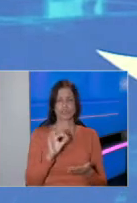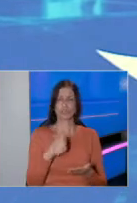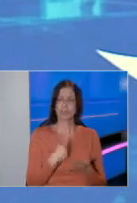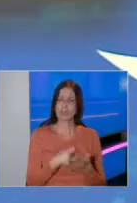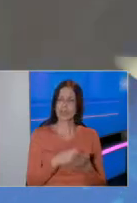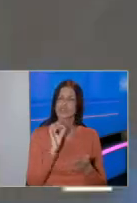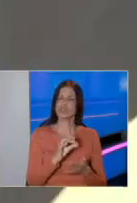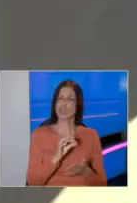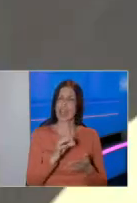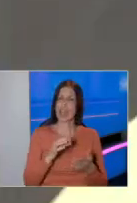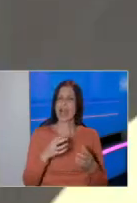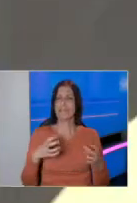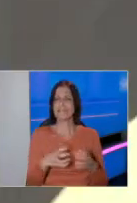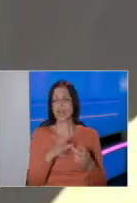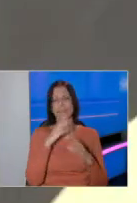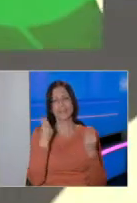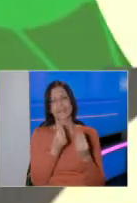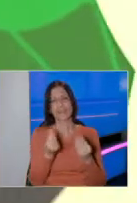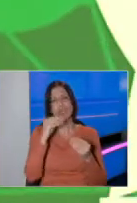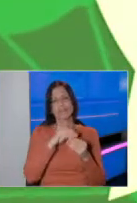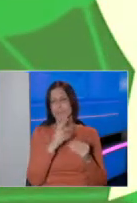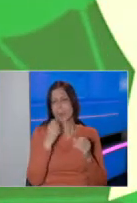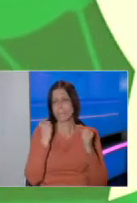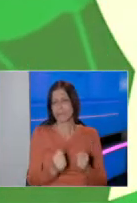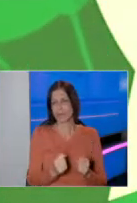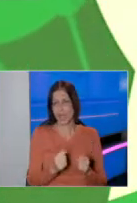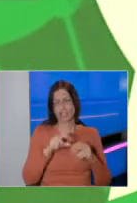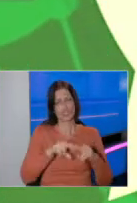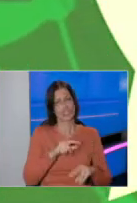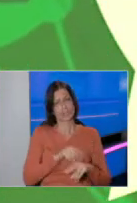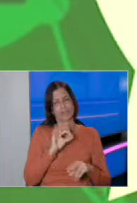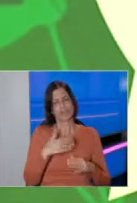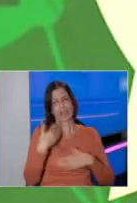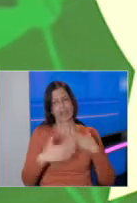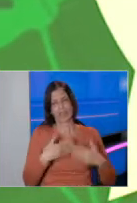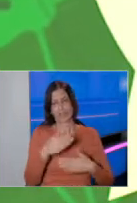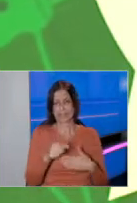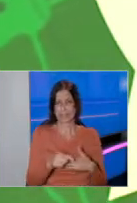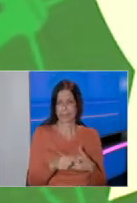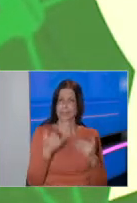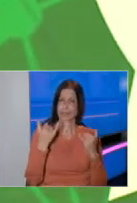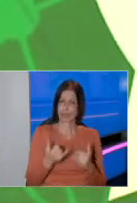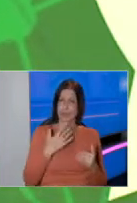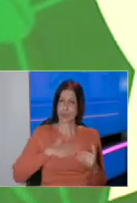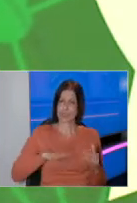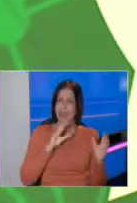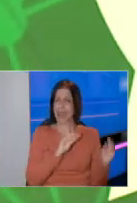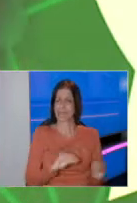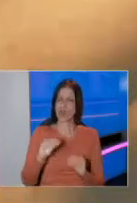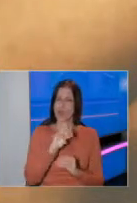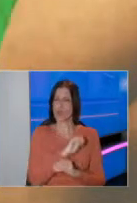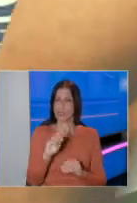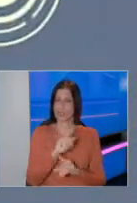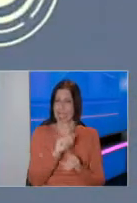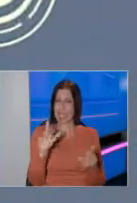דברים נוספים, לא בטוח שישאר מספיק זמן כדי לקדם אותם. טוב, עכשיו אנחנו רוצים לעבור לנושא